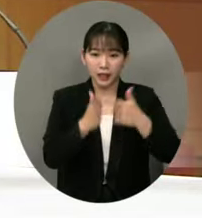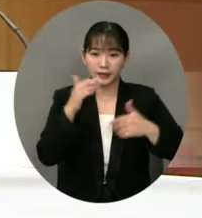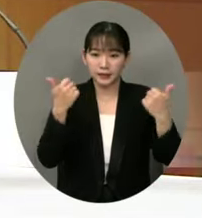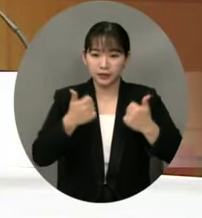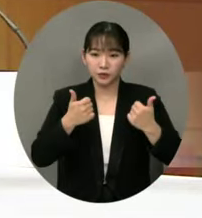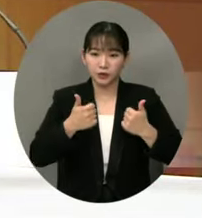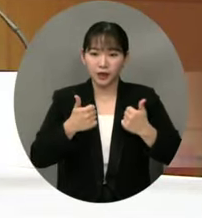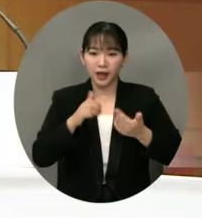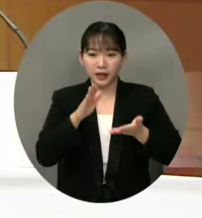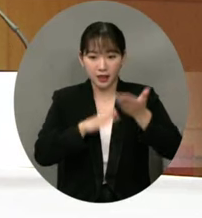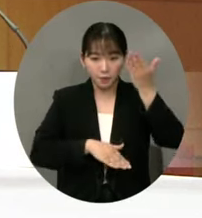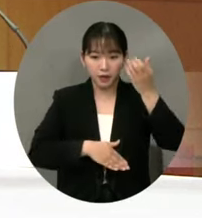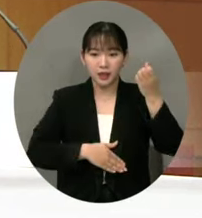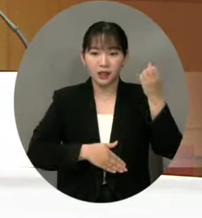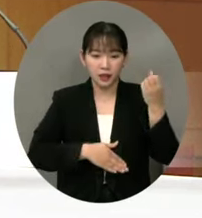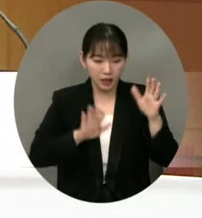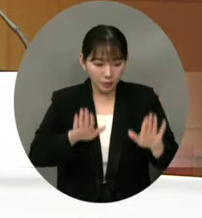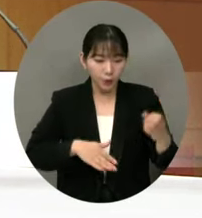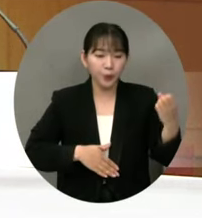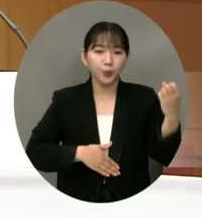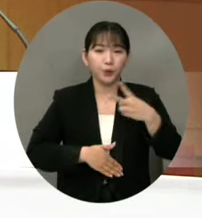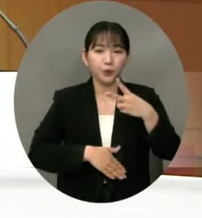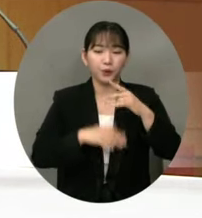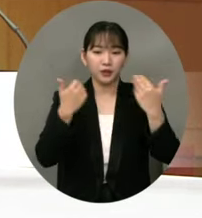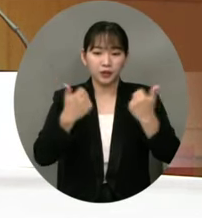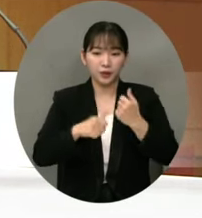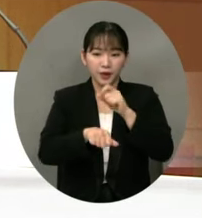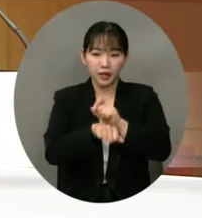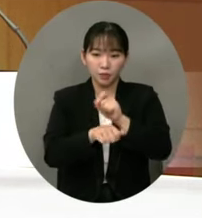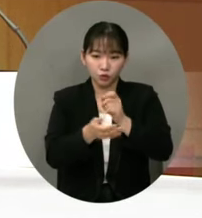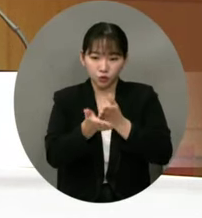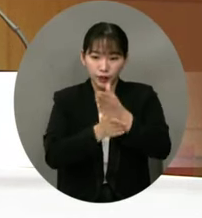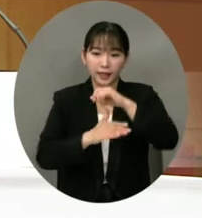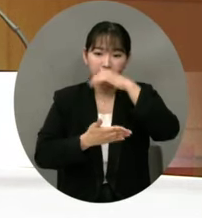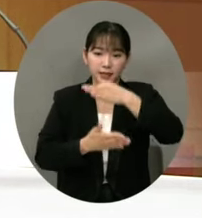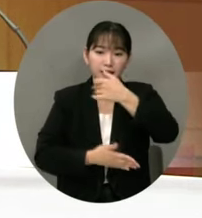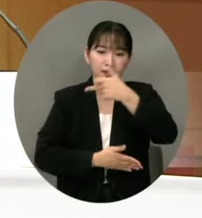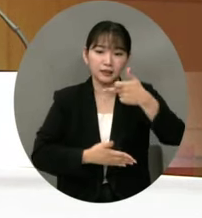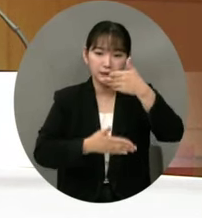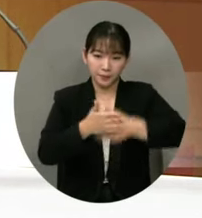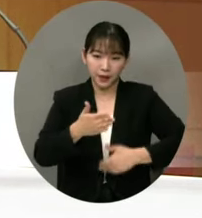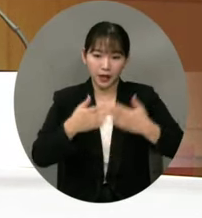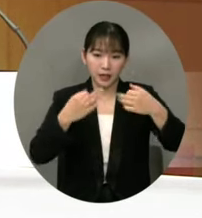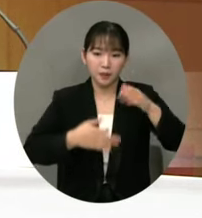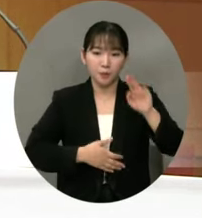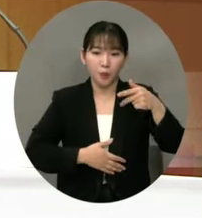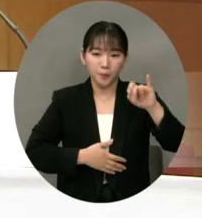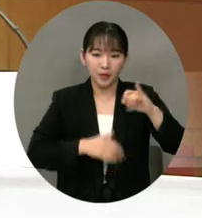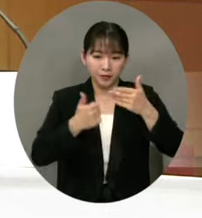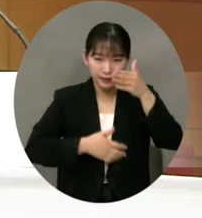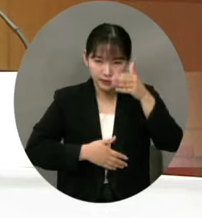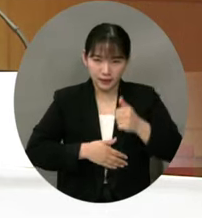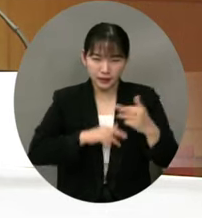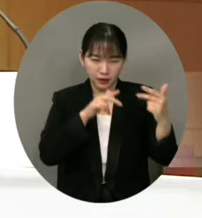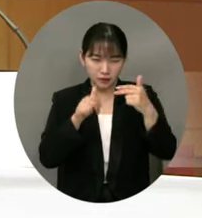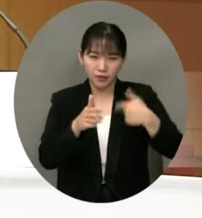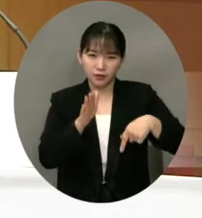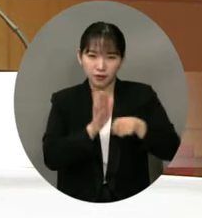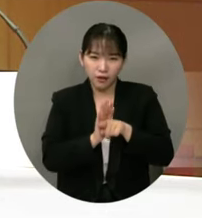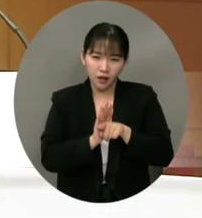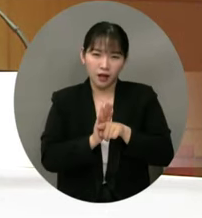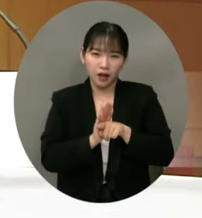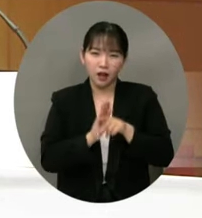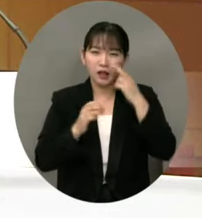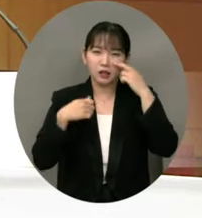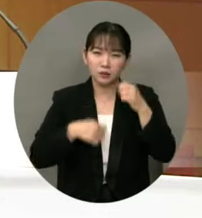강진군 의회가 상반기에 이어서 또다시 의회 사무과 예산을 대폭 삭감했습니다. 김범희 의장을 견제하기 위한 의원들의 저격